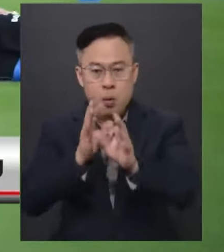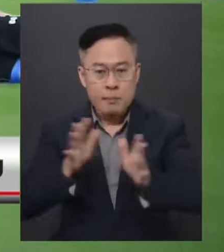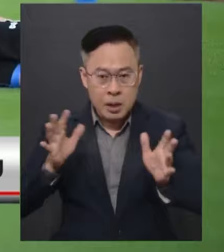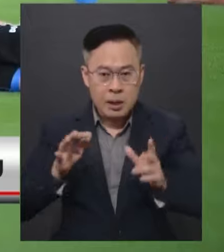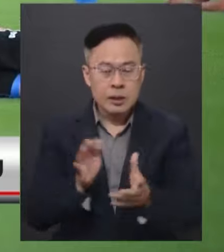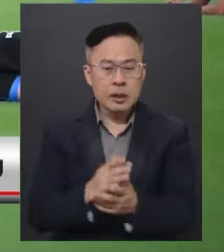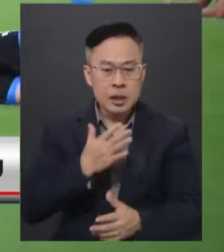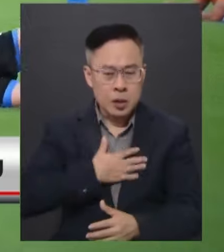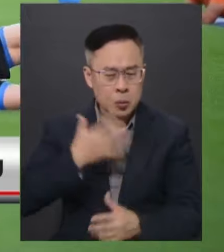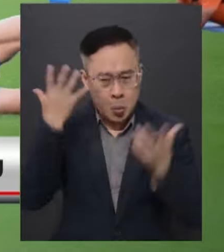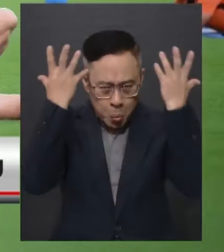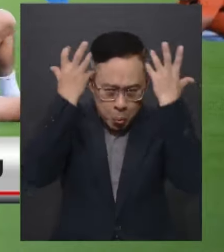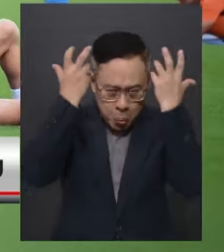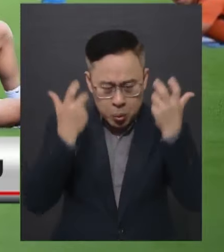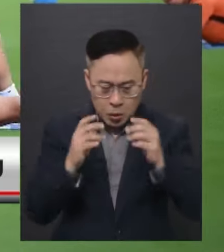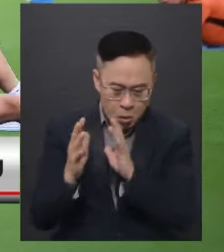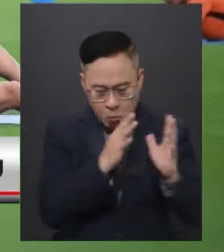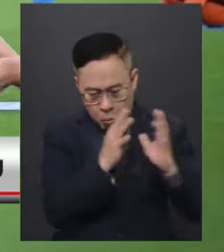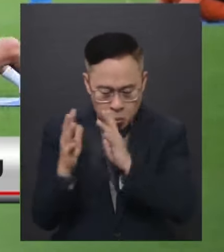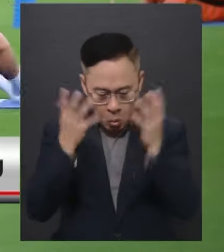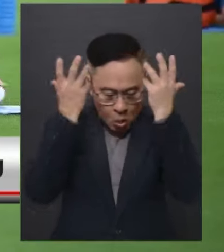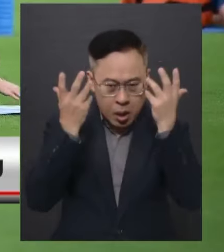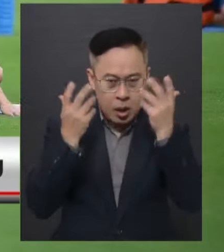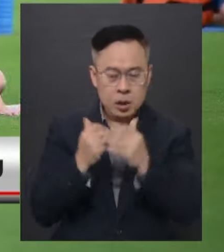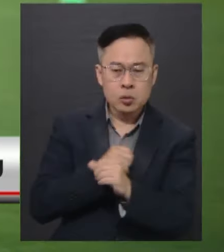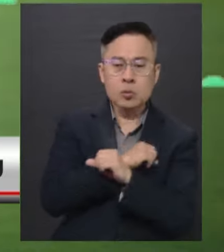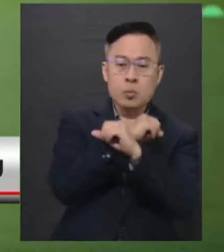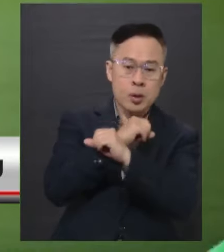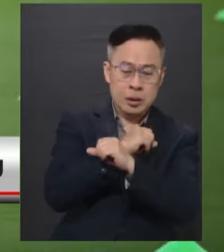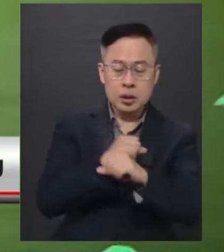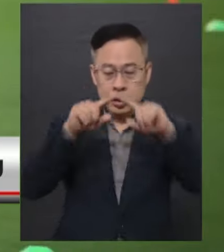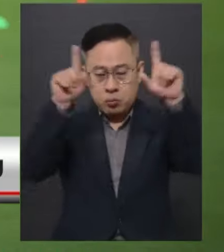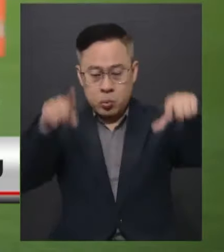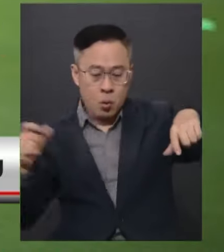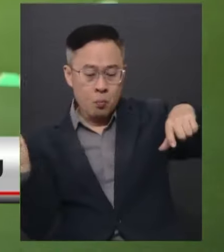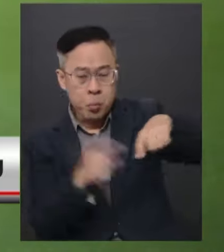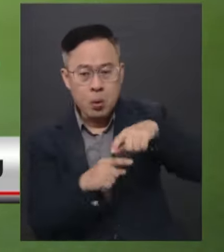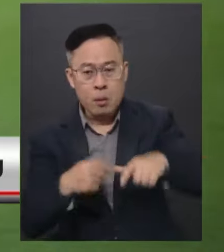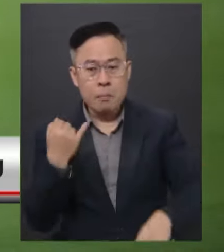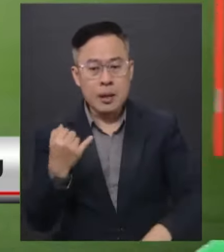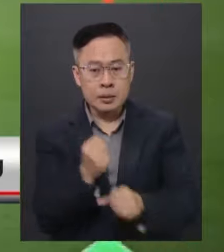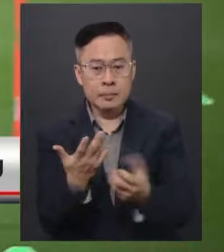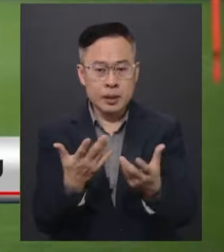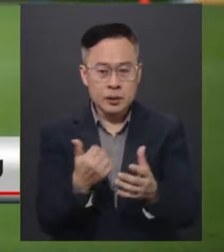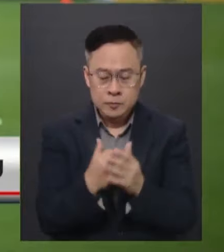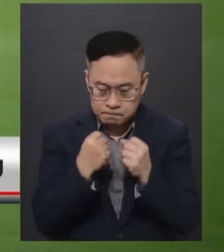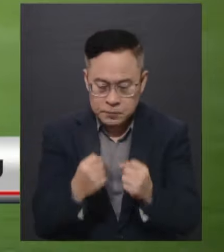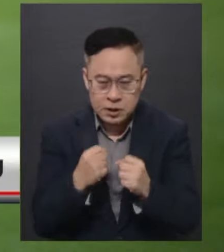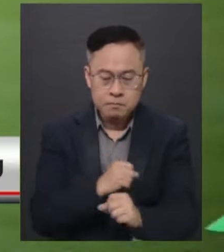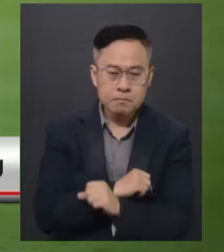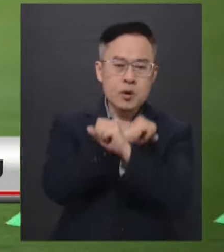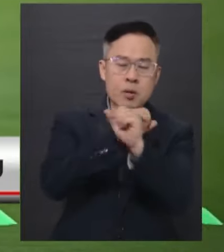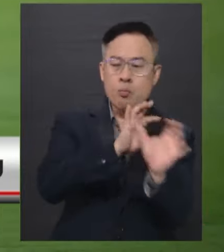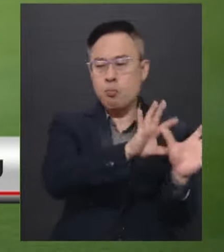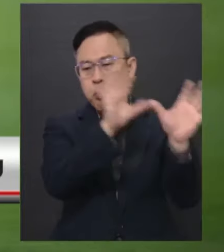ต้องรู้สึกกดดันเป็นธรรมดาเราไม่อยากจะเสียประตูเพราะว่าถ้าเสียประตูแล้วเนี่ยมีโอกาสจะแพ้ได้ในเกมเราก็โดนบุกตลอดแต่พวก